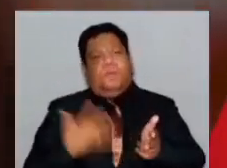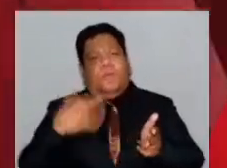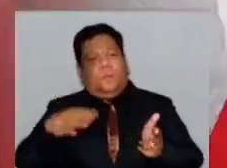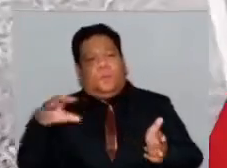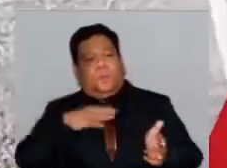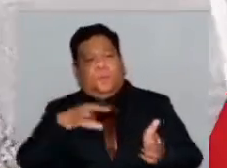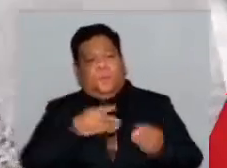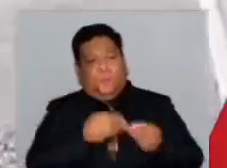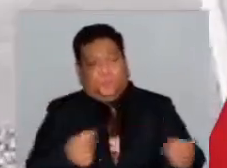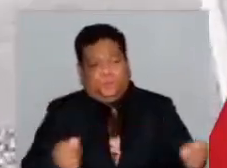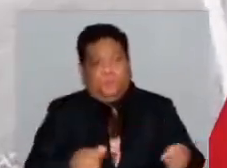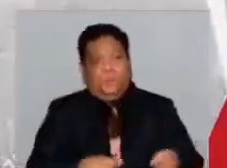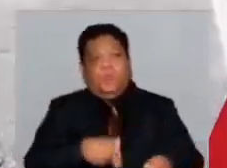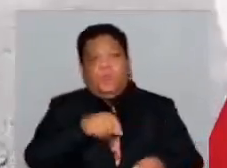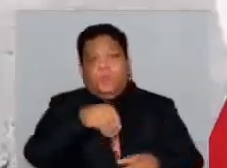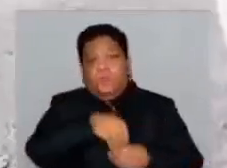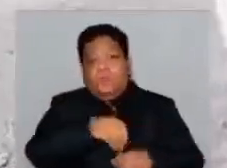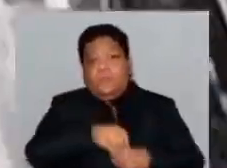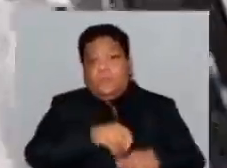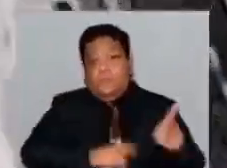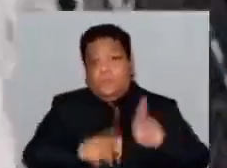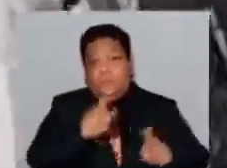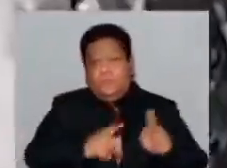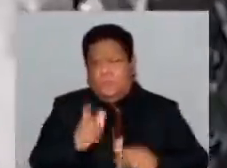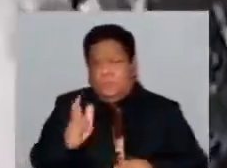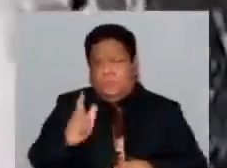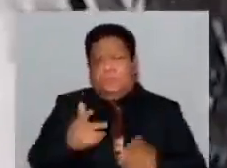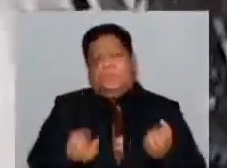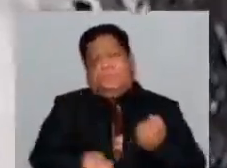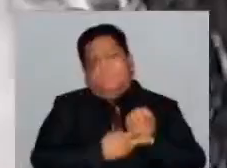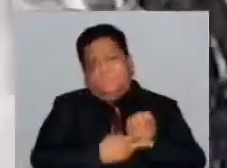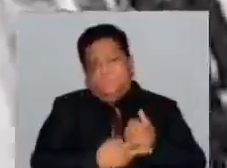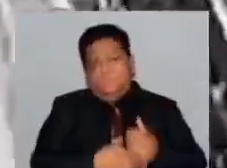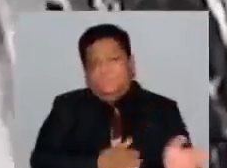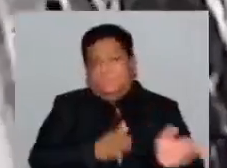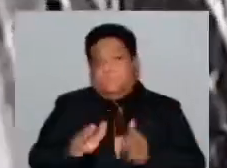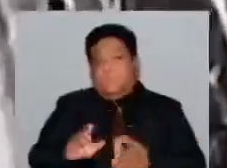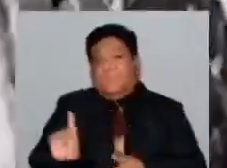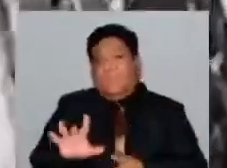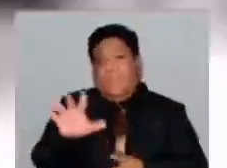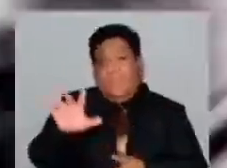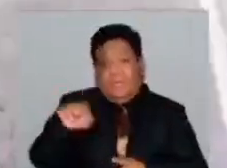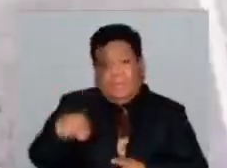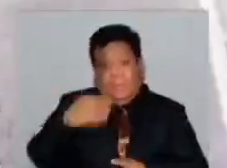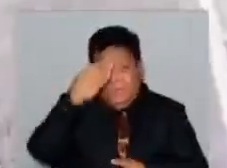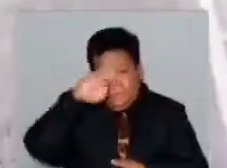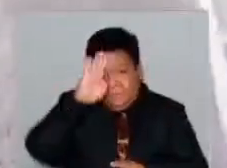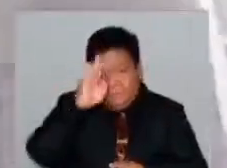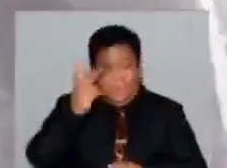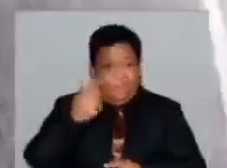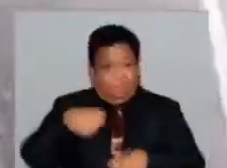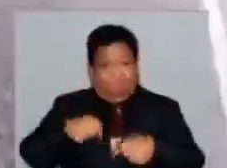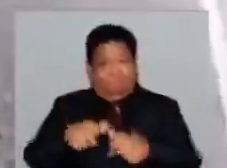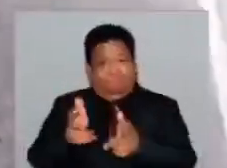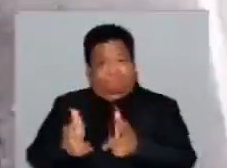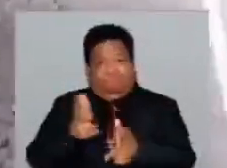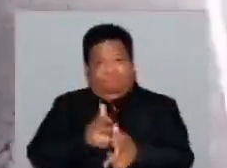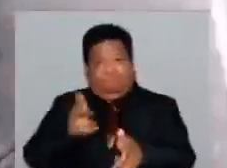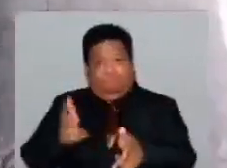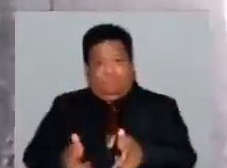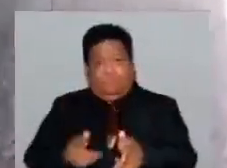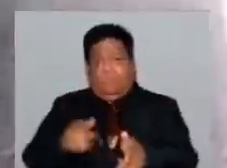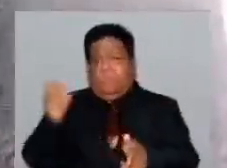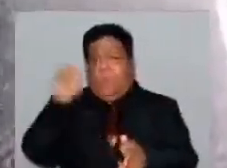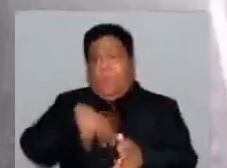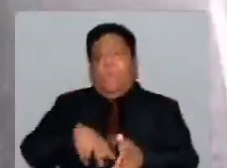pasahero. Sa Das Marinas, Cavite, makikita nakahinto ang mga nakamotorsiklo na yan sa Aguinaldo Highway nang biglang sumulpot ang isang van